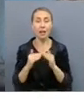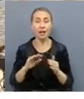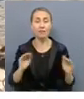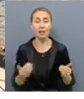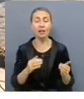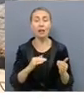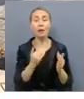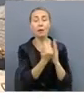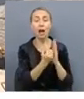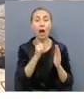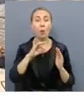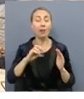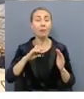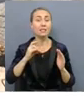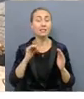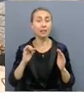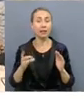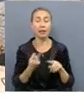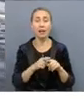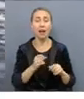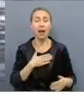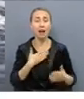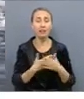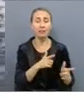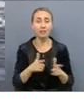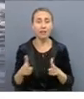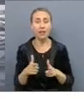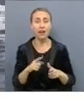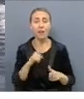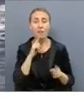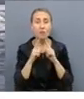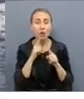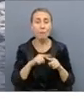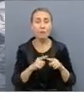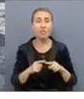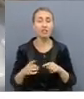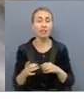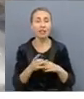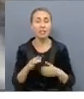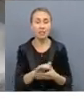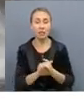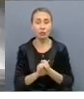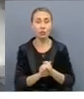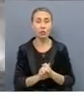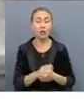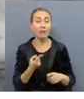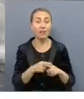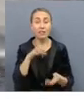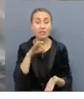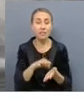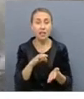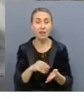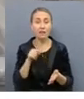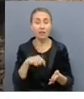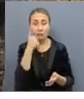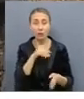«Аул Ельбесага». Активно ведется подготовка к форуму межрегионального сотрудничества. Стоит отметить, на эти цели в этом году было